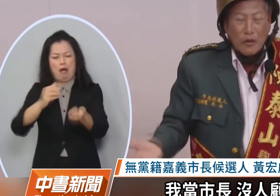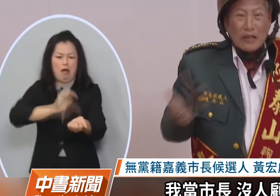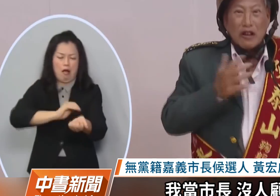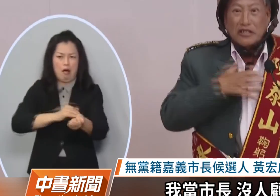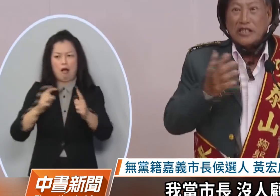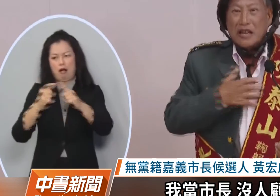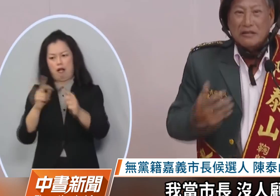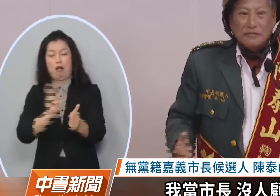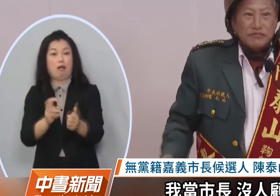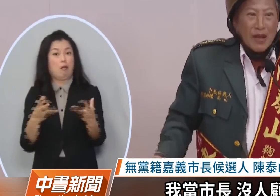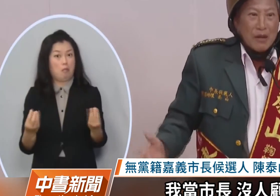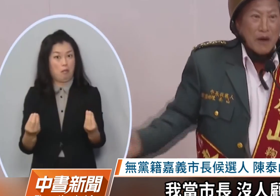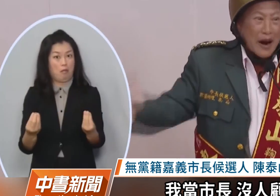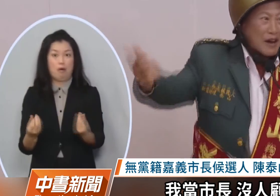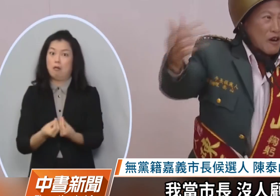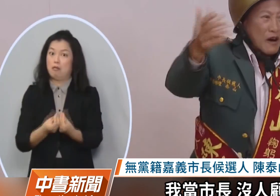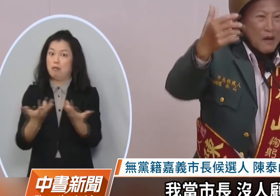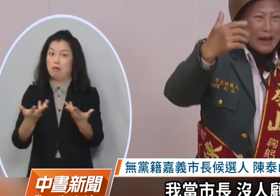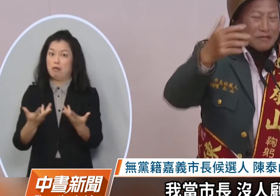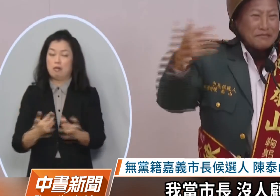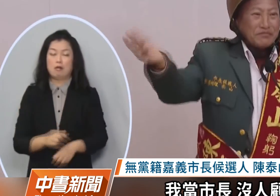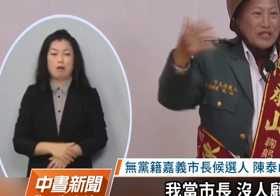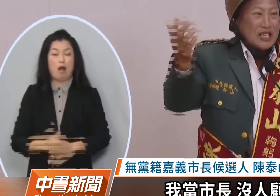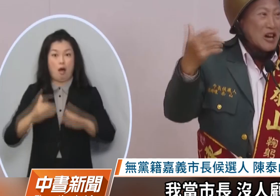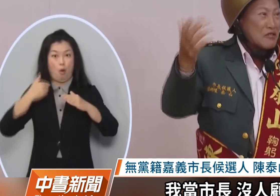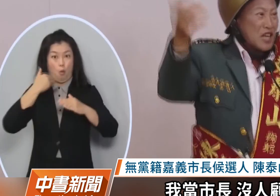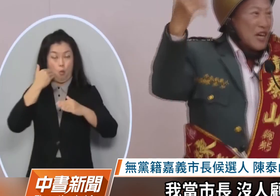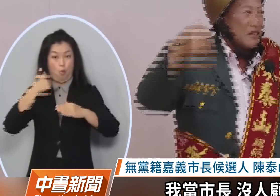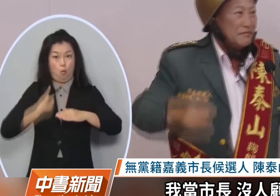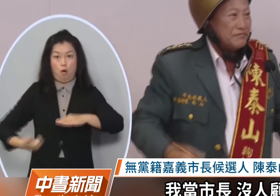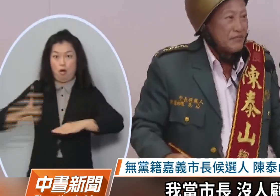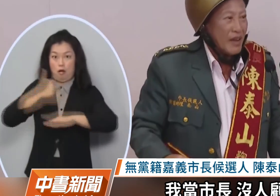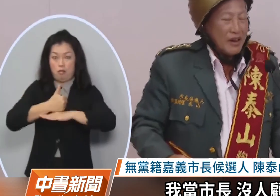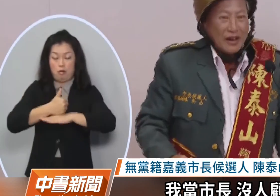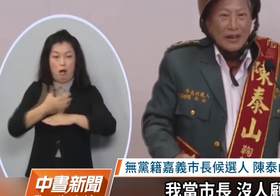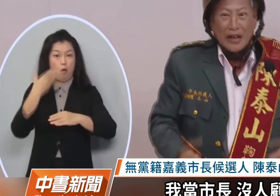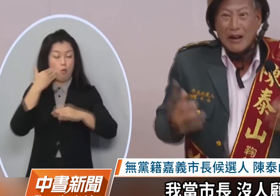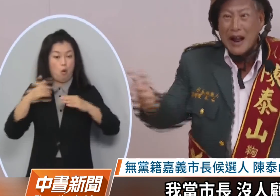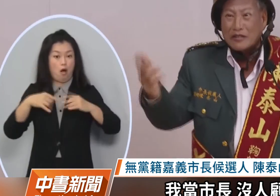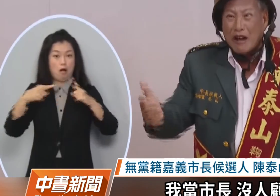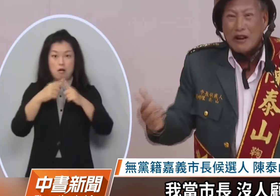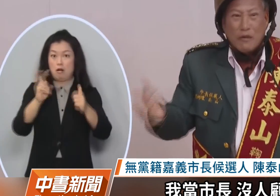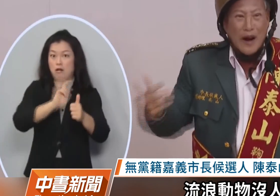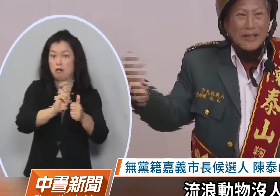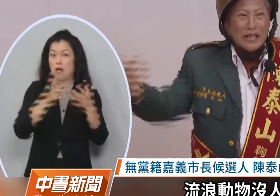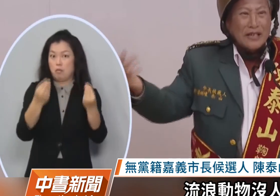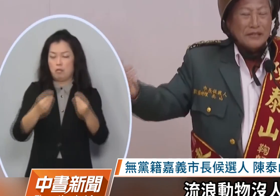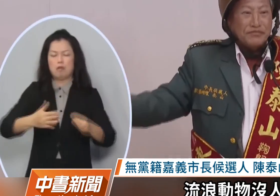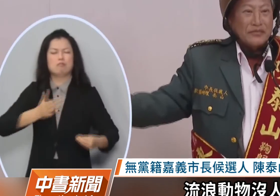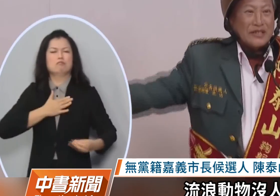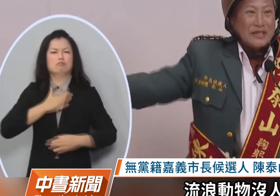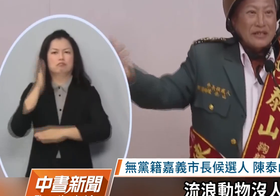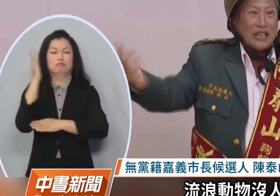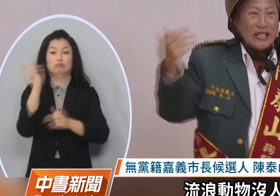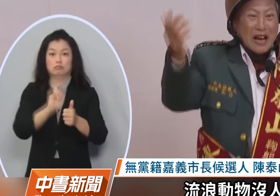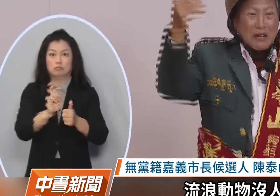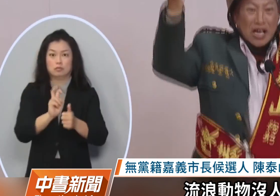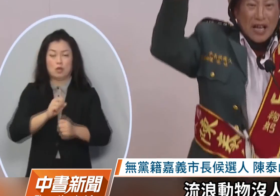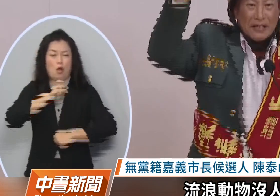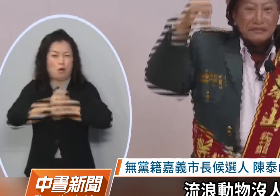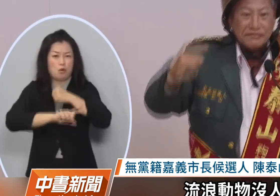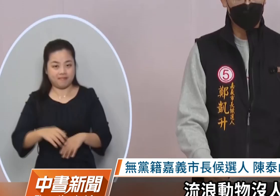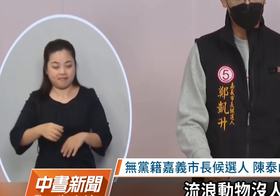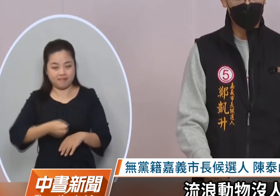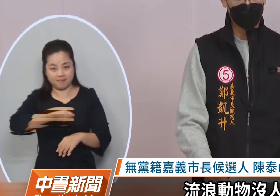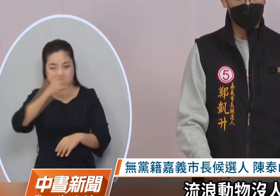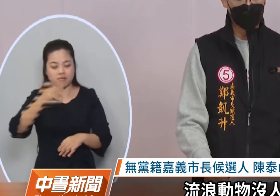Namaste。 我做市长，无人顾的我，市政府市，两人当有无人治，市政府